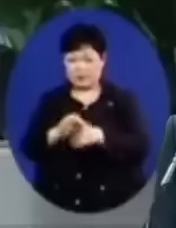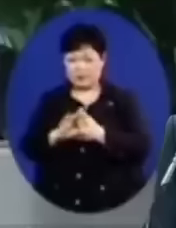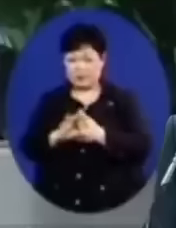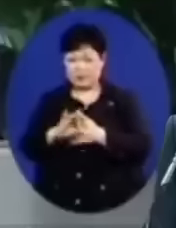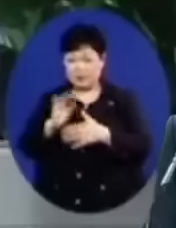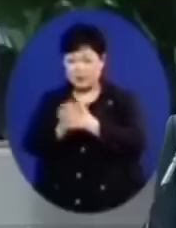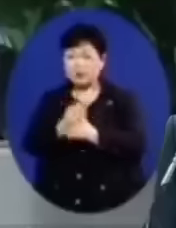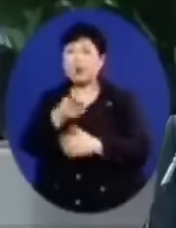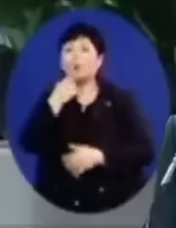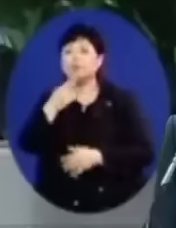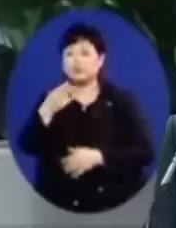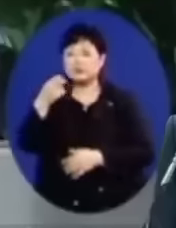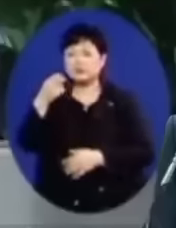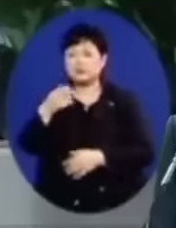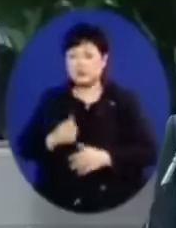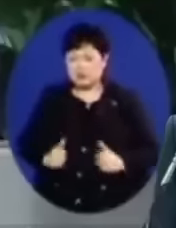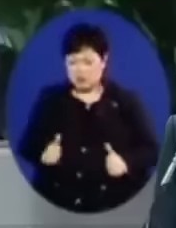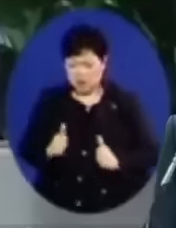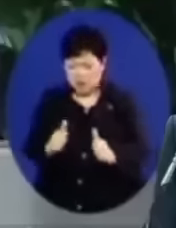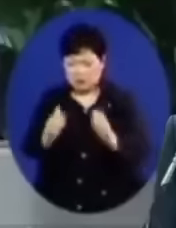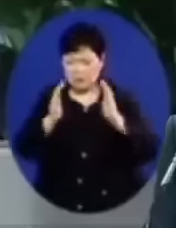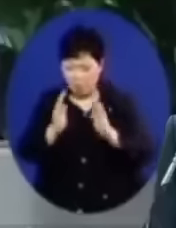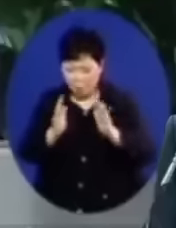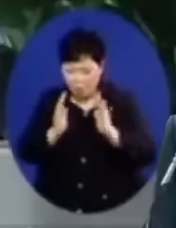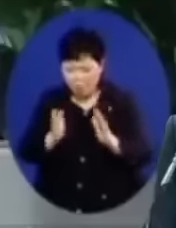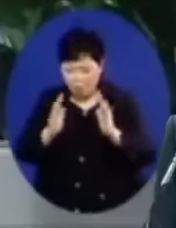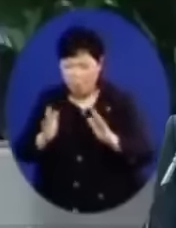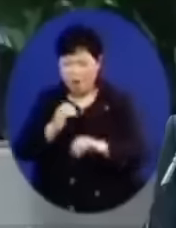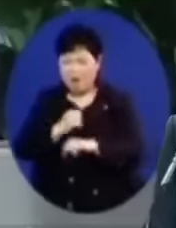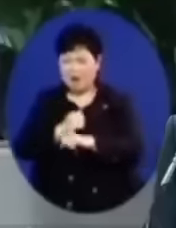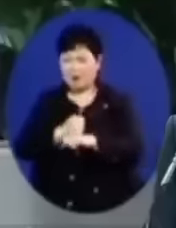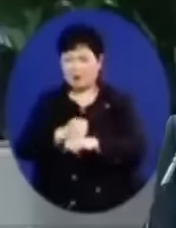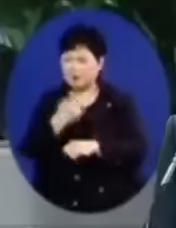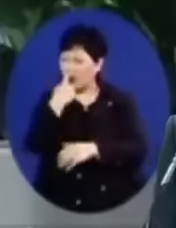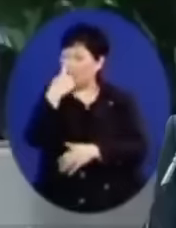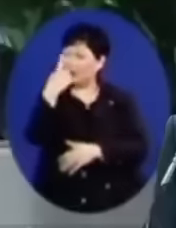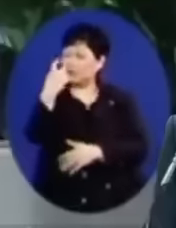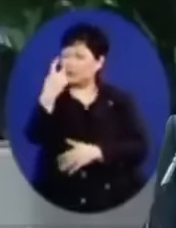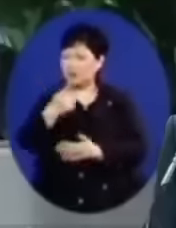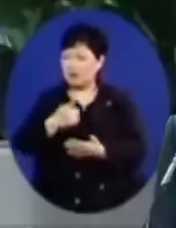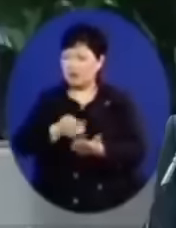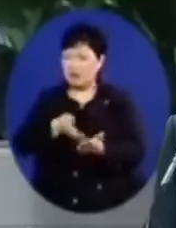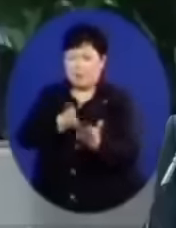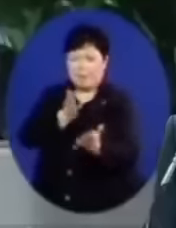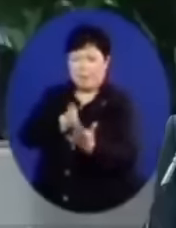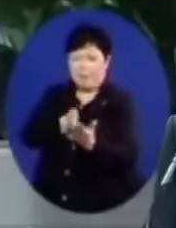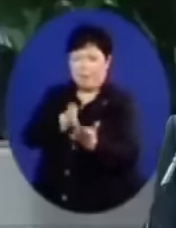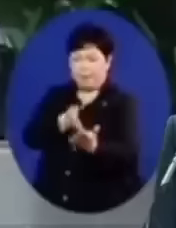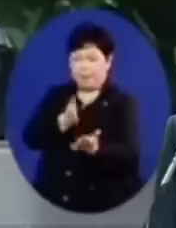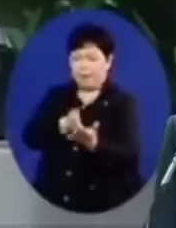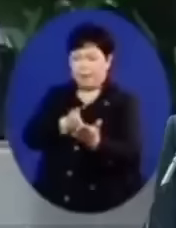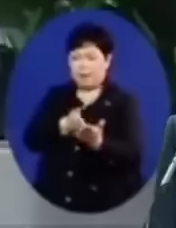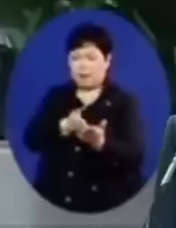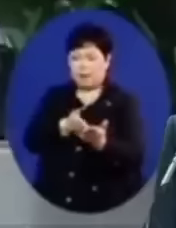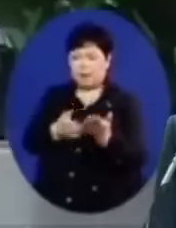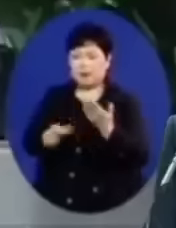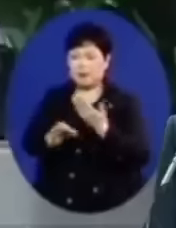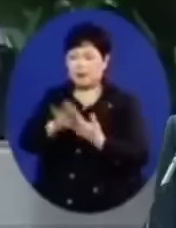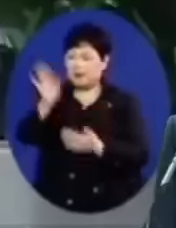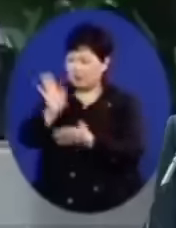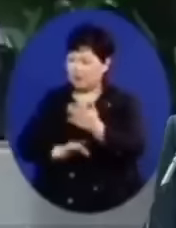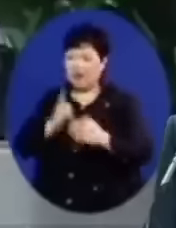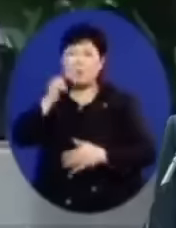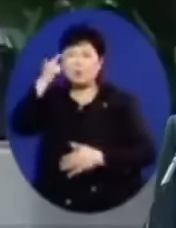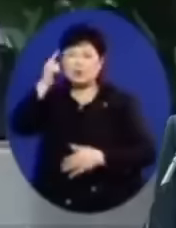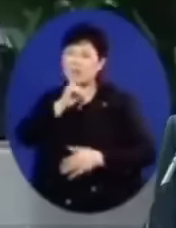기도를 많이 하지 않고 열심히 공부해서 멋진 설교를 와서 하면 야, 그 목사님